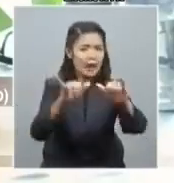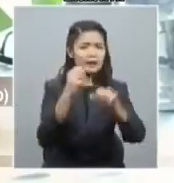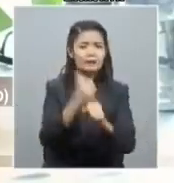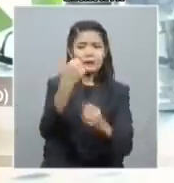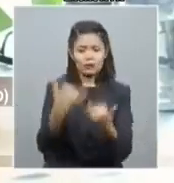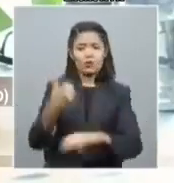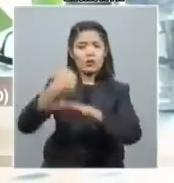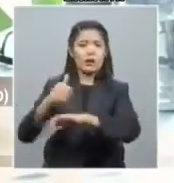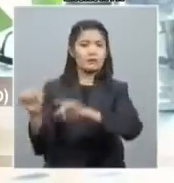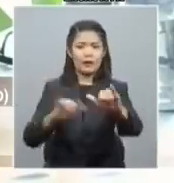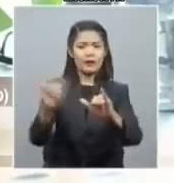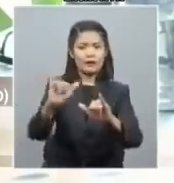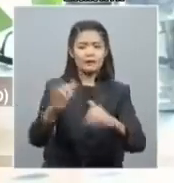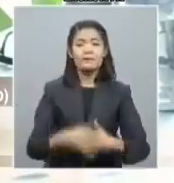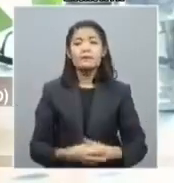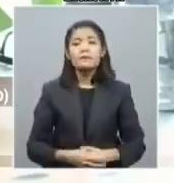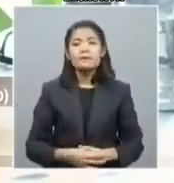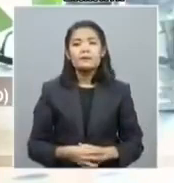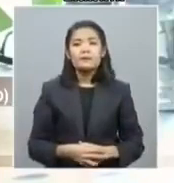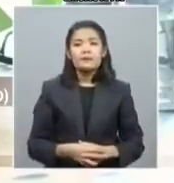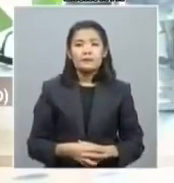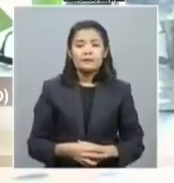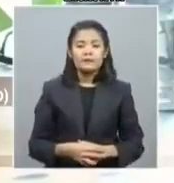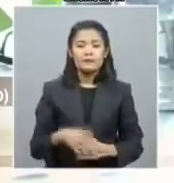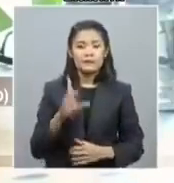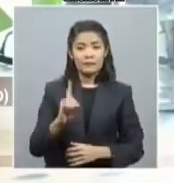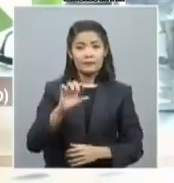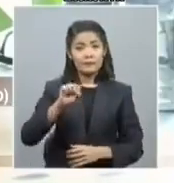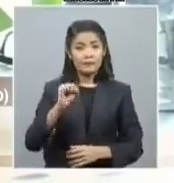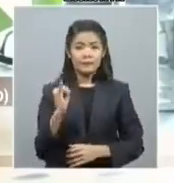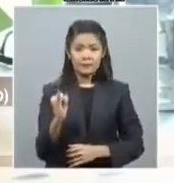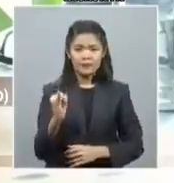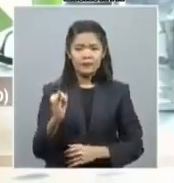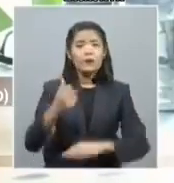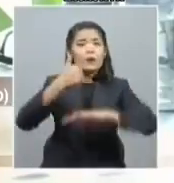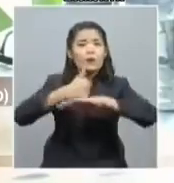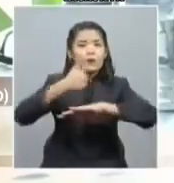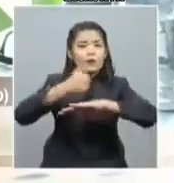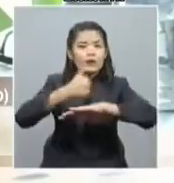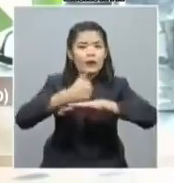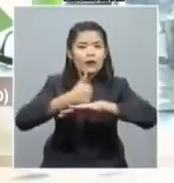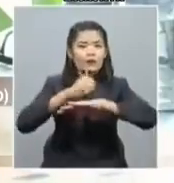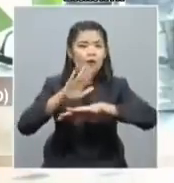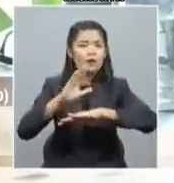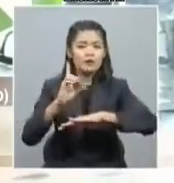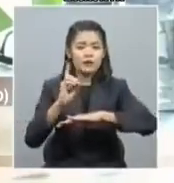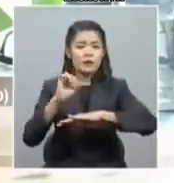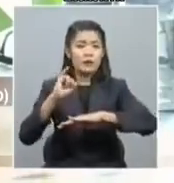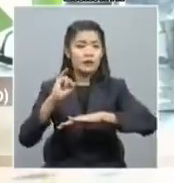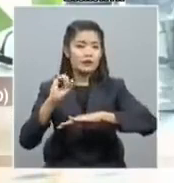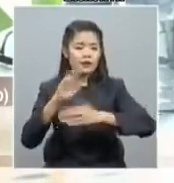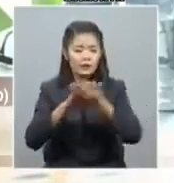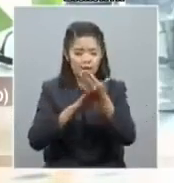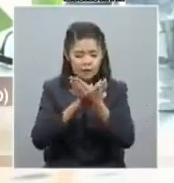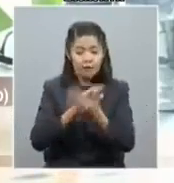ย่างใดนี่ฮะฟัง DSI บ้างอธิบดีกรมสอบสวนคดีพิเศษนะครับคุณไพจิต